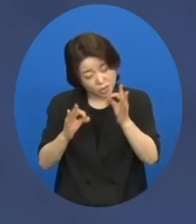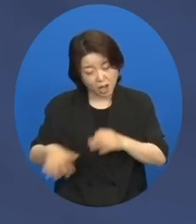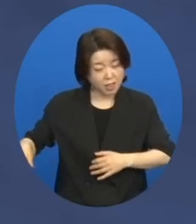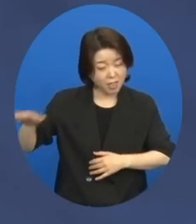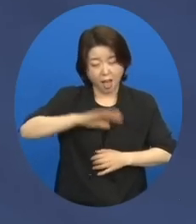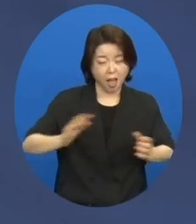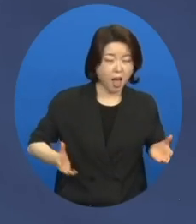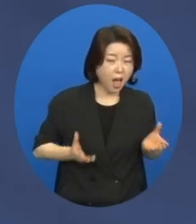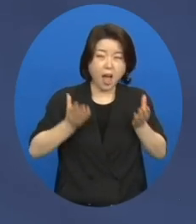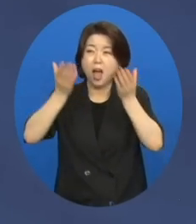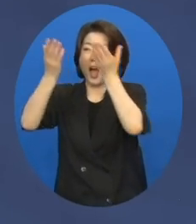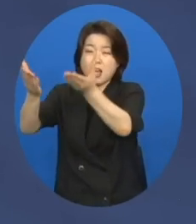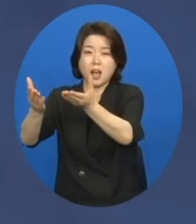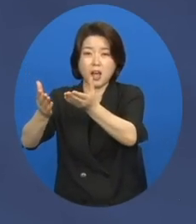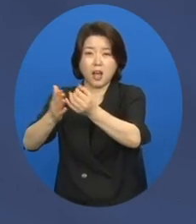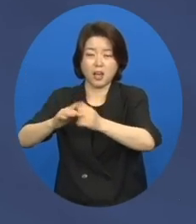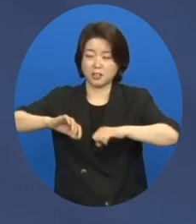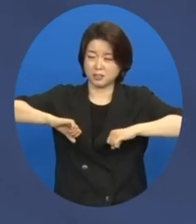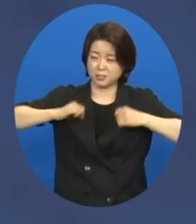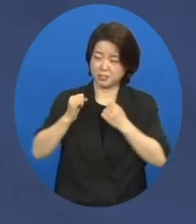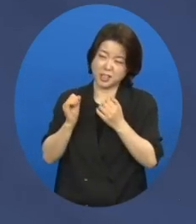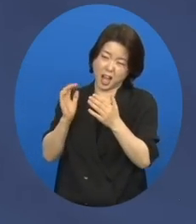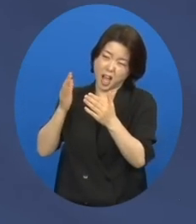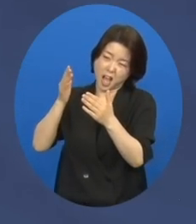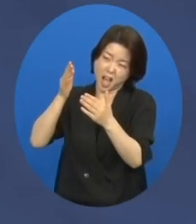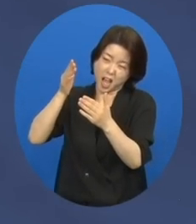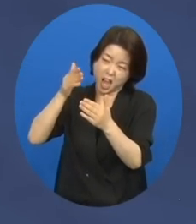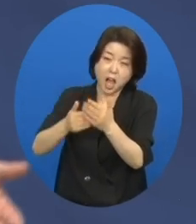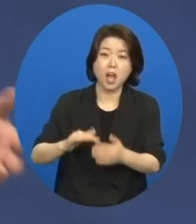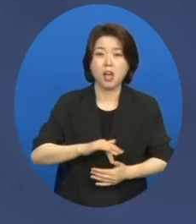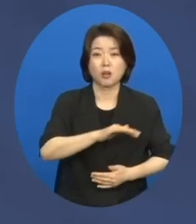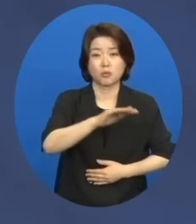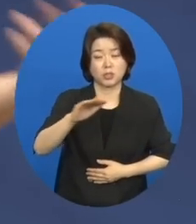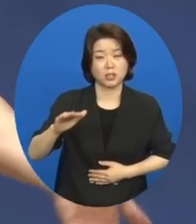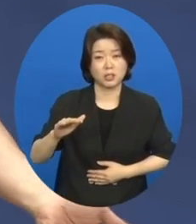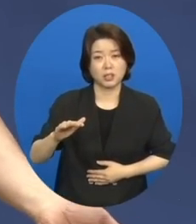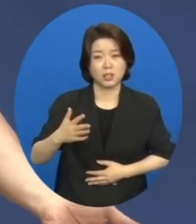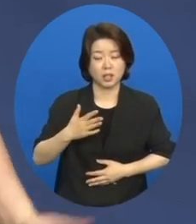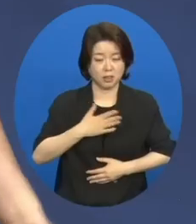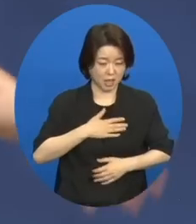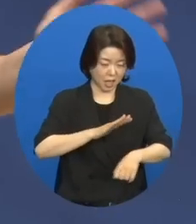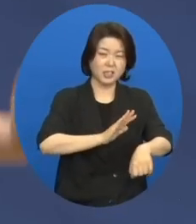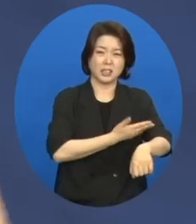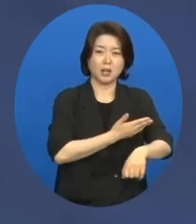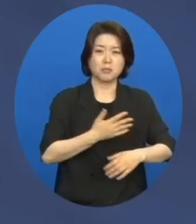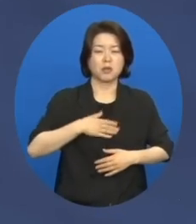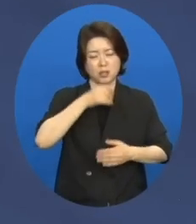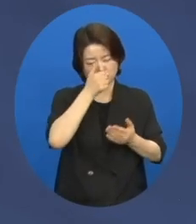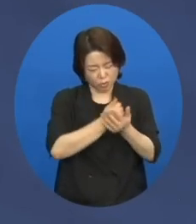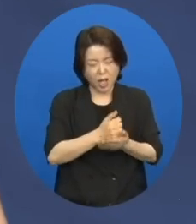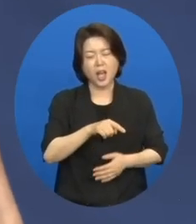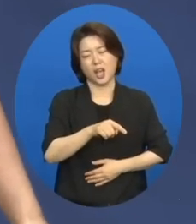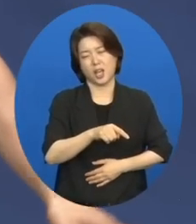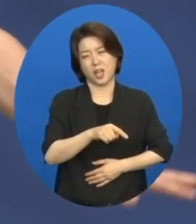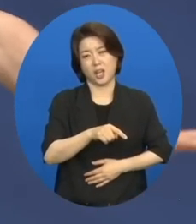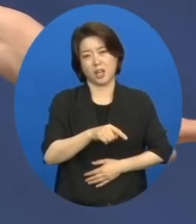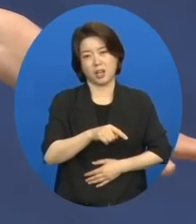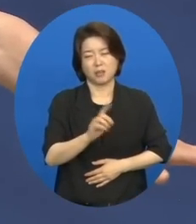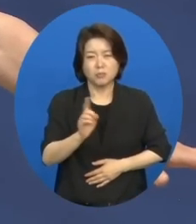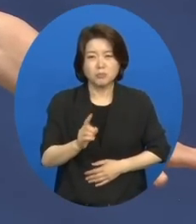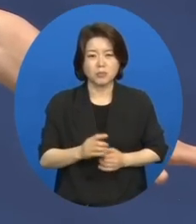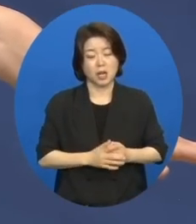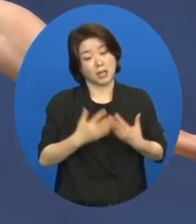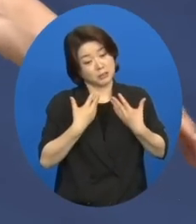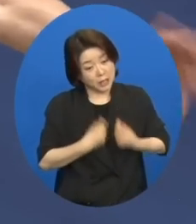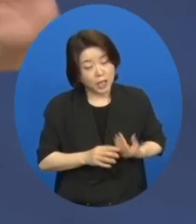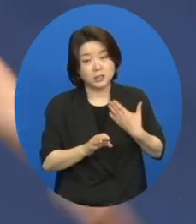걸고 순종의 끝자락까지 달려온 우리가 내가 잘못해서 죄를 지어서 그 뭐 낙심을